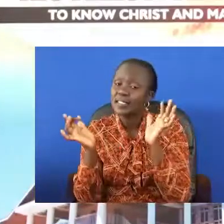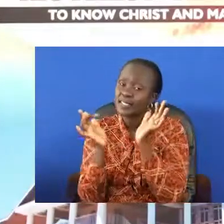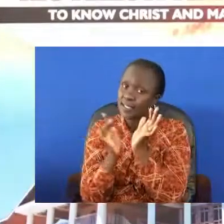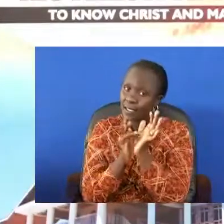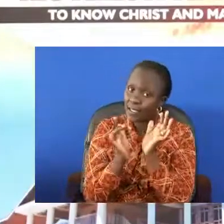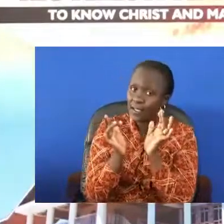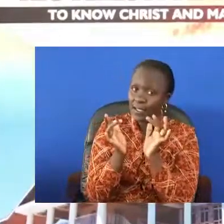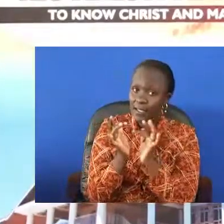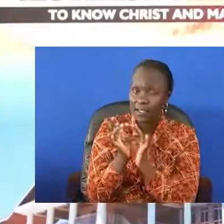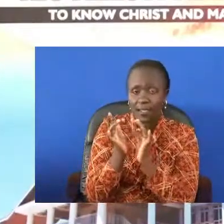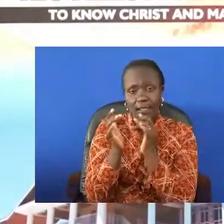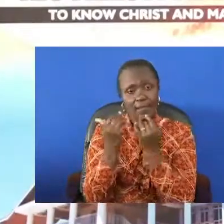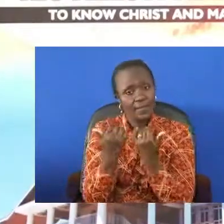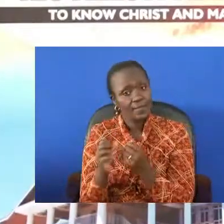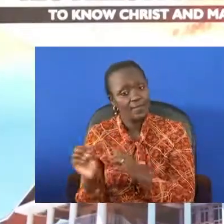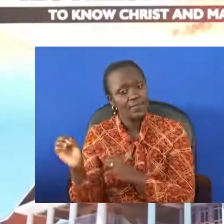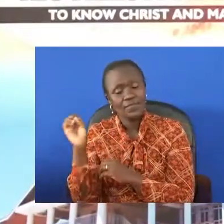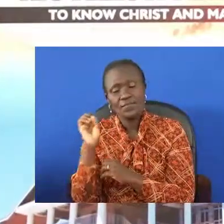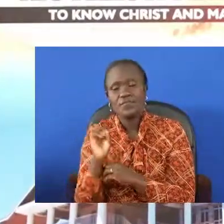muite Yesu.